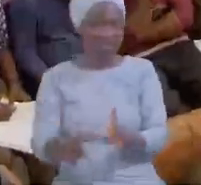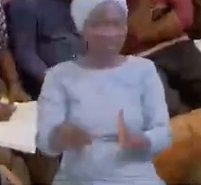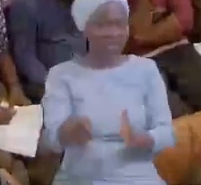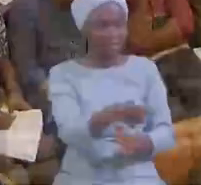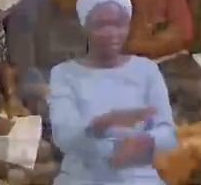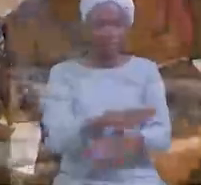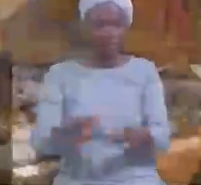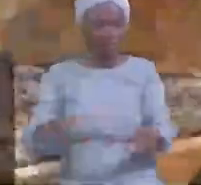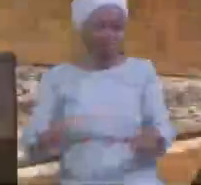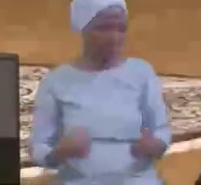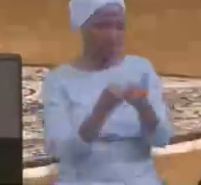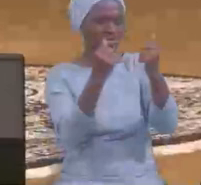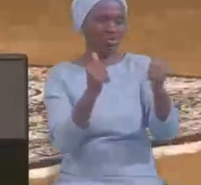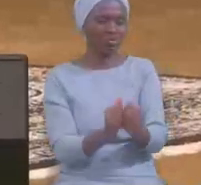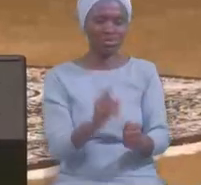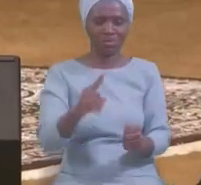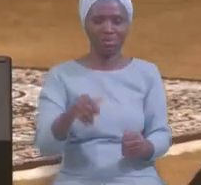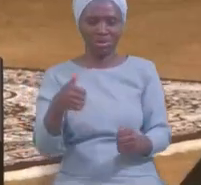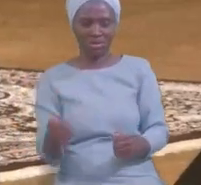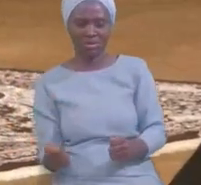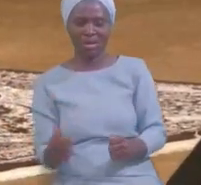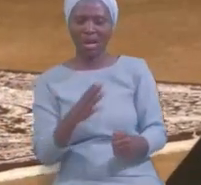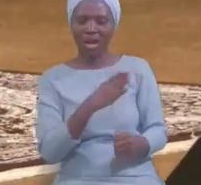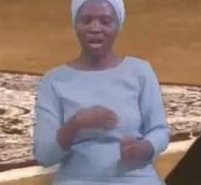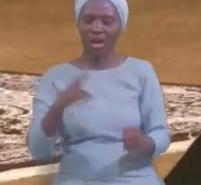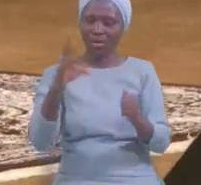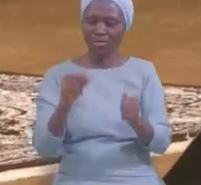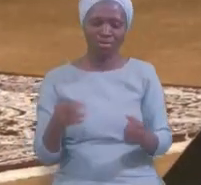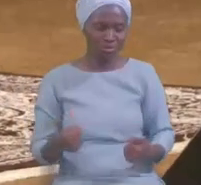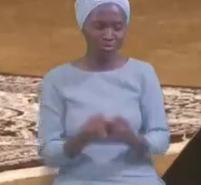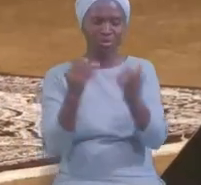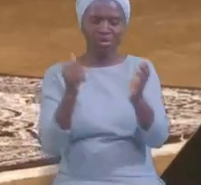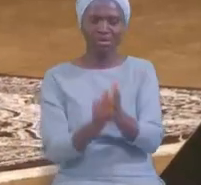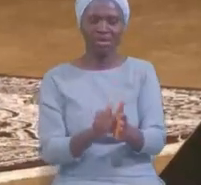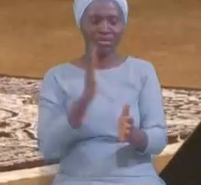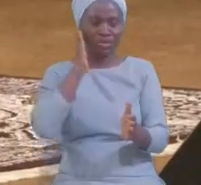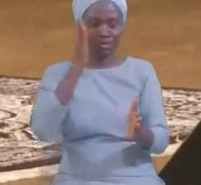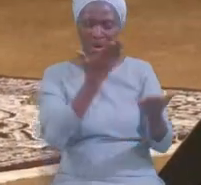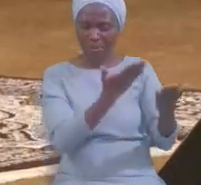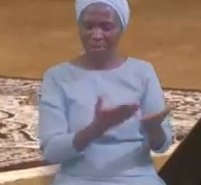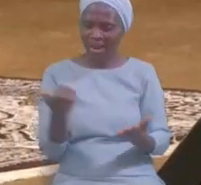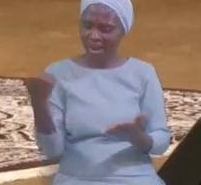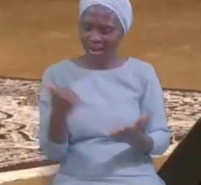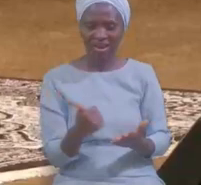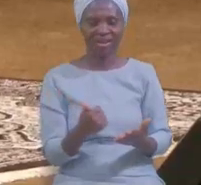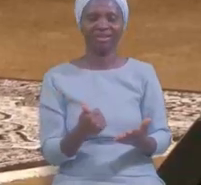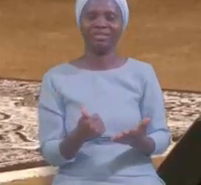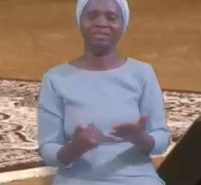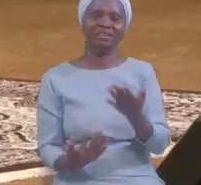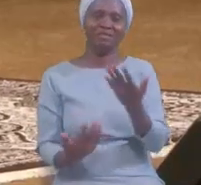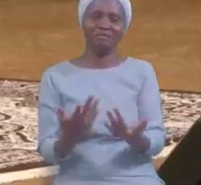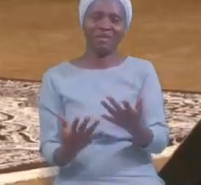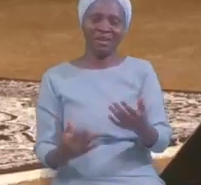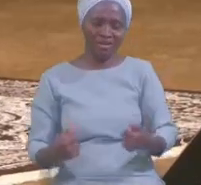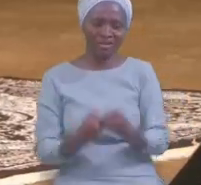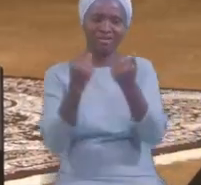ces étoiles ne se cognent pas, ces planètes ne se cognent pas pour apporter une explosion sur